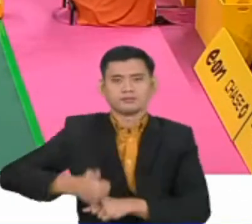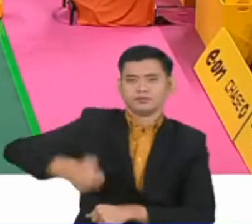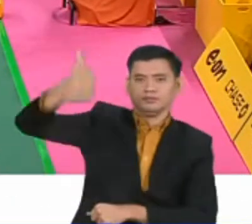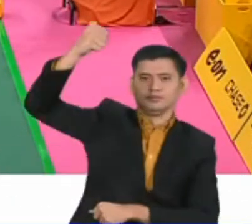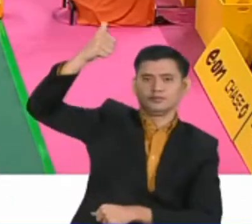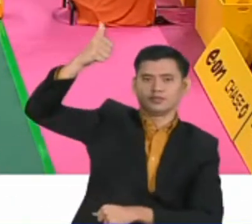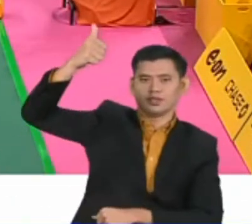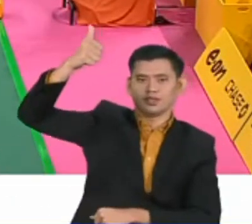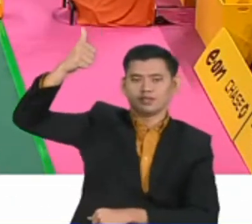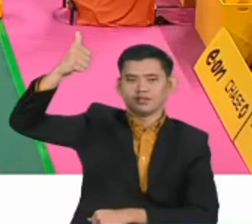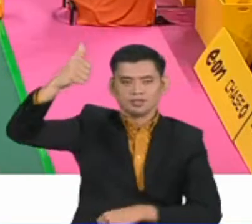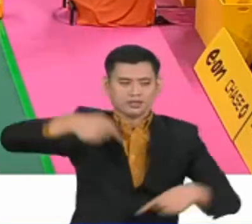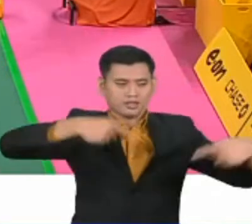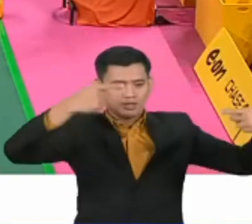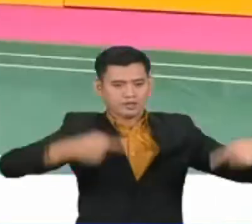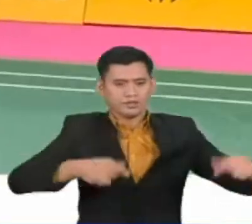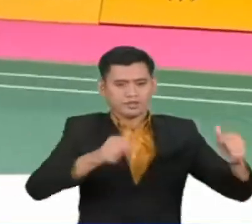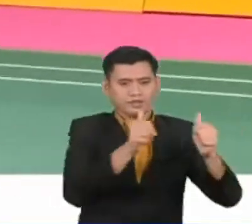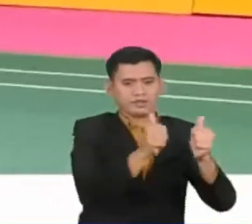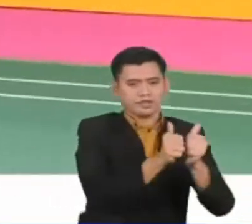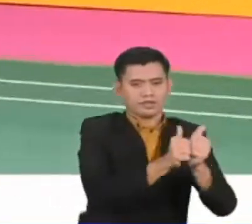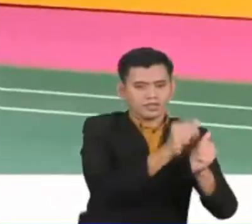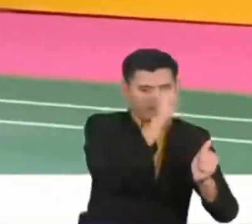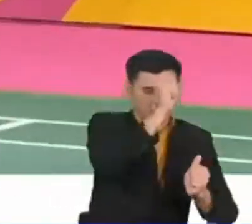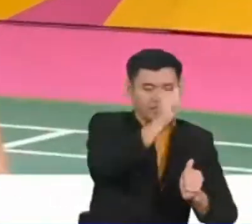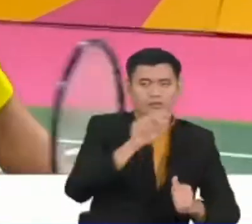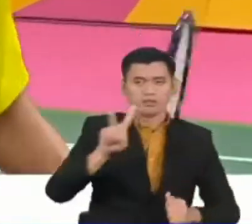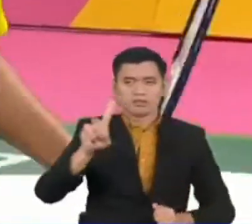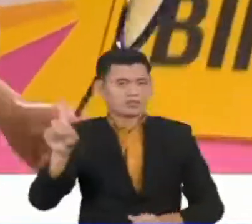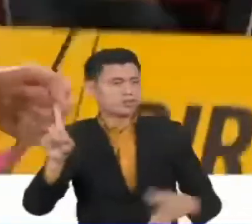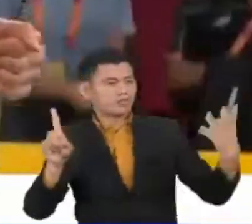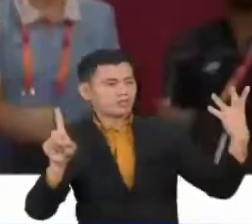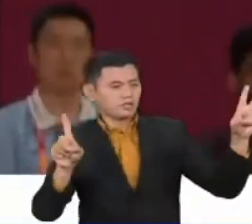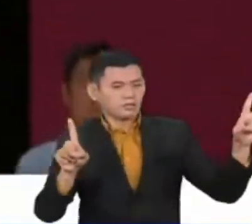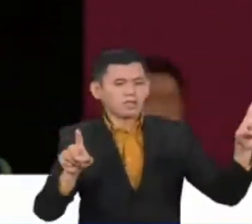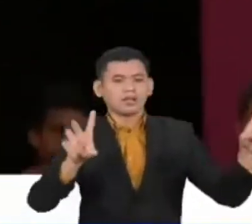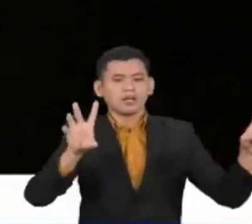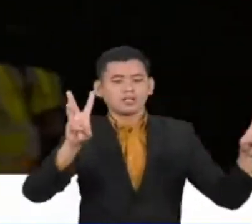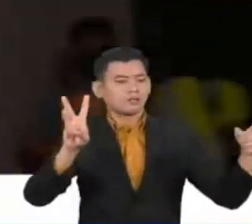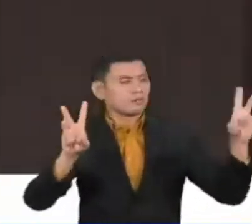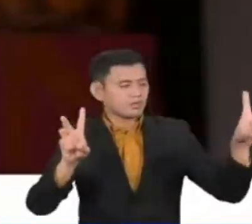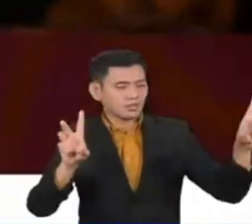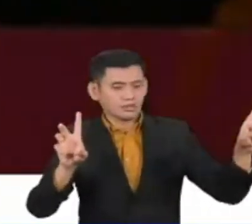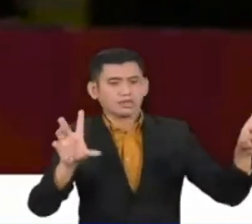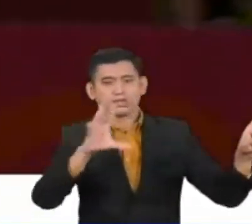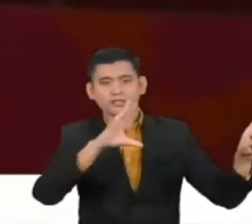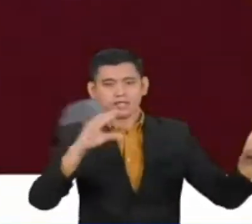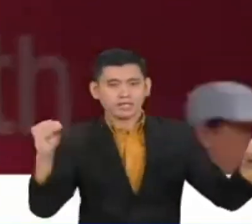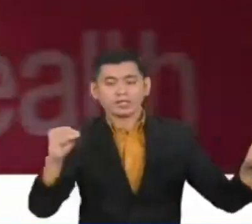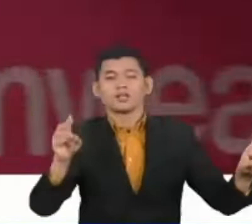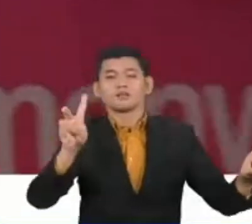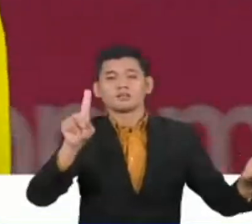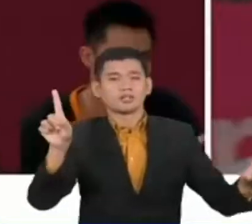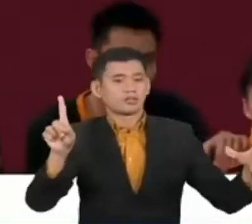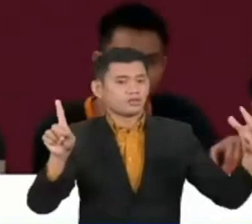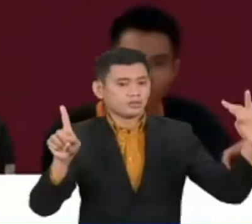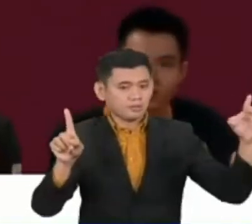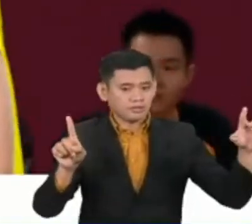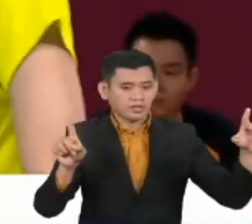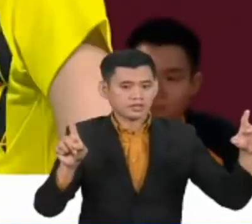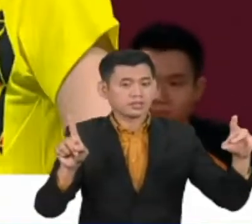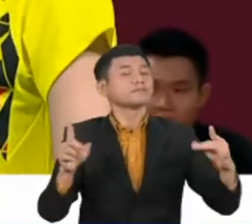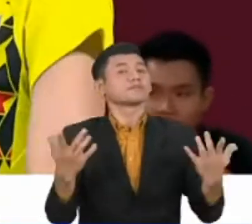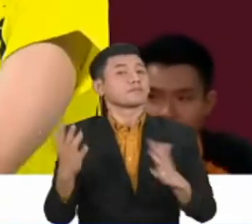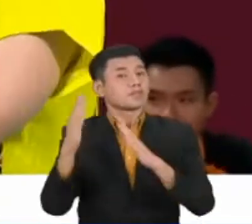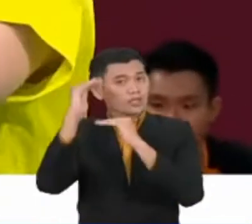ke atas Kidambi Srikat 21-19, 6-21 dan 21-16. Harapan yang diletakkan ke atas bergu